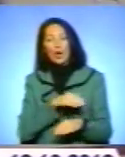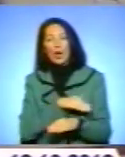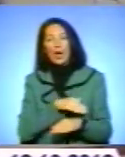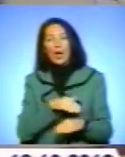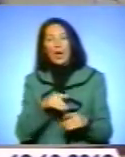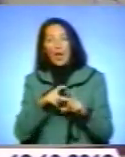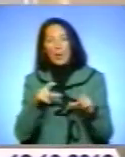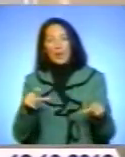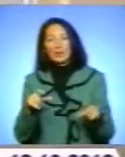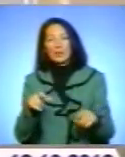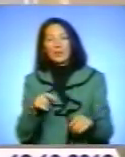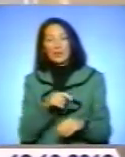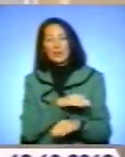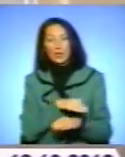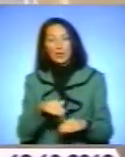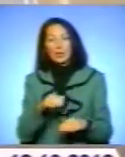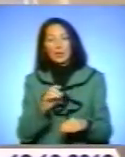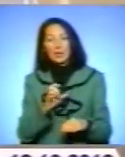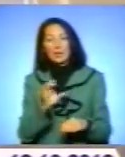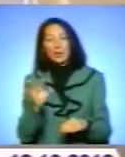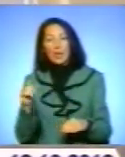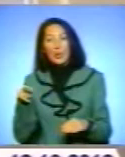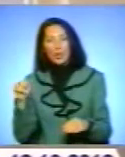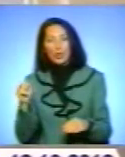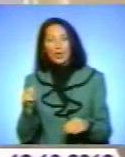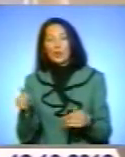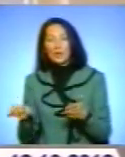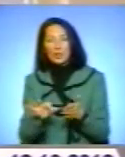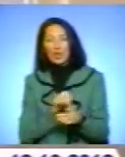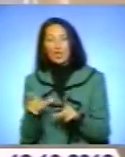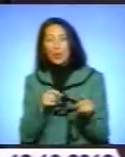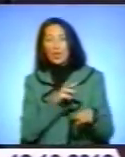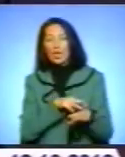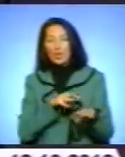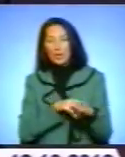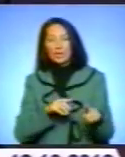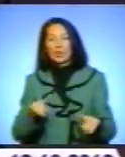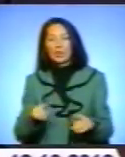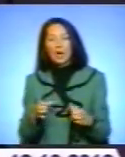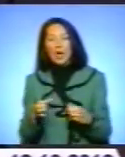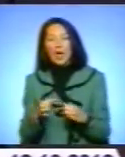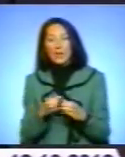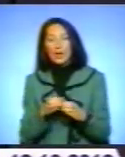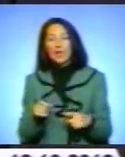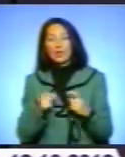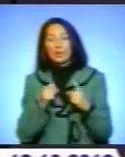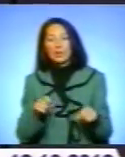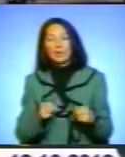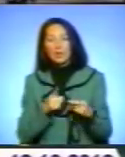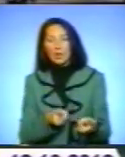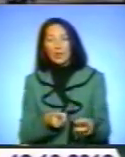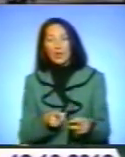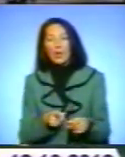Петлюри. На місце події негайно виїхав наряд групи затримання окремого батальйону міліції Державної служби охорони. При під'їзді